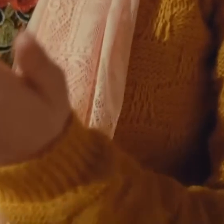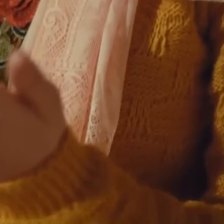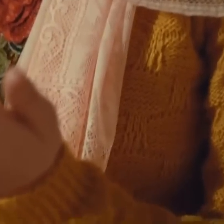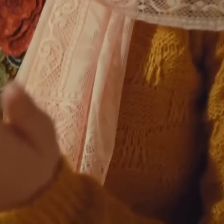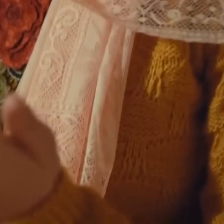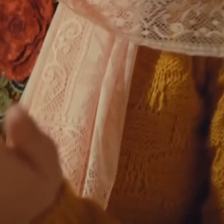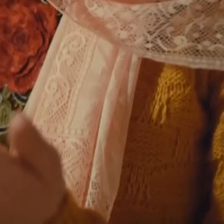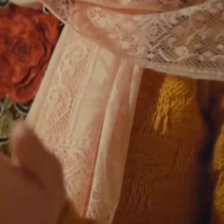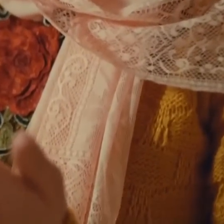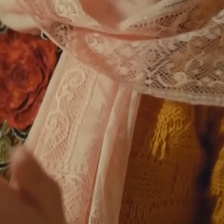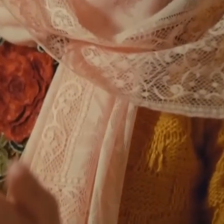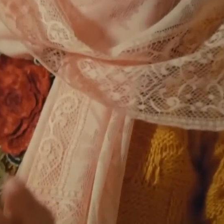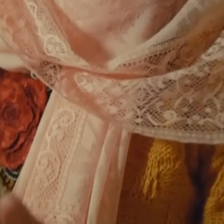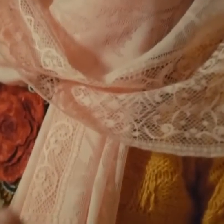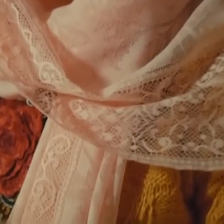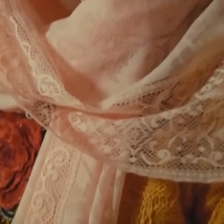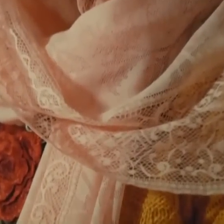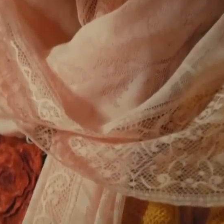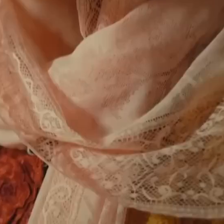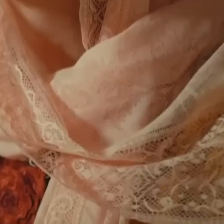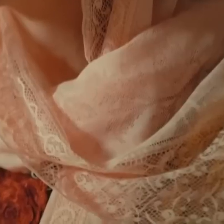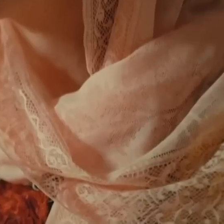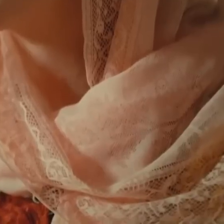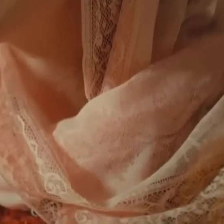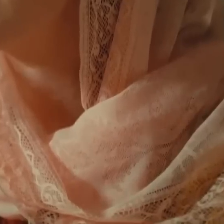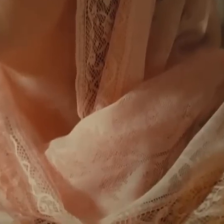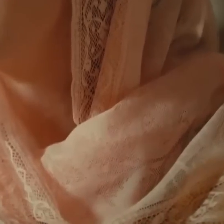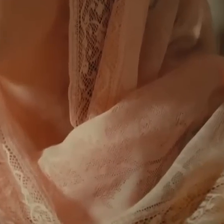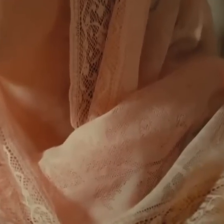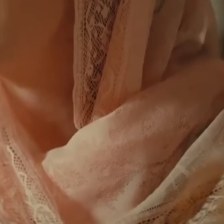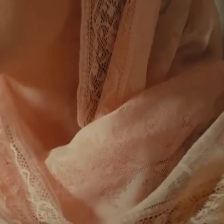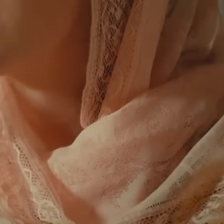Naciye avuçlarını açmış, başında dantel örtüsü namazda duasını okuyor.